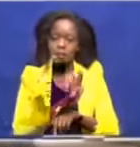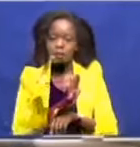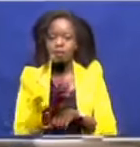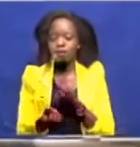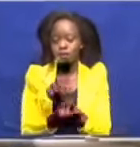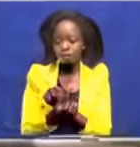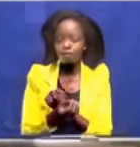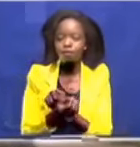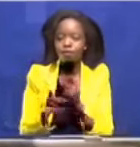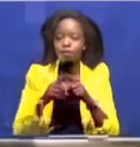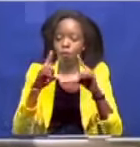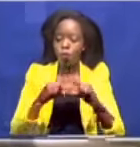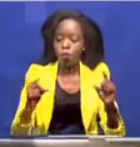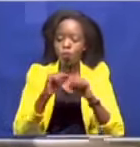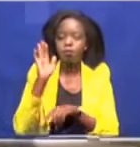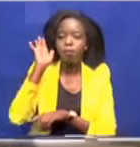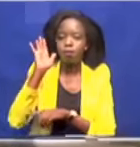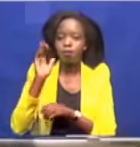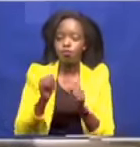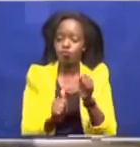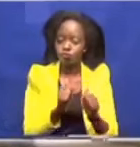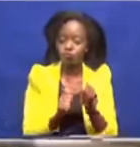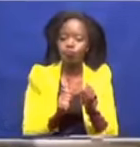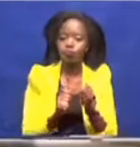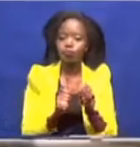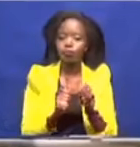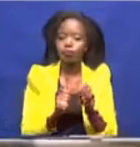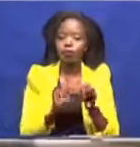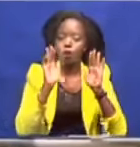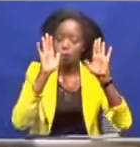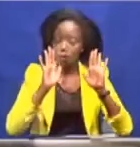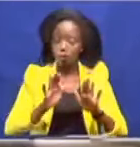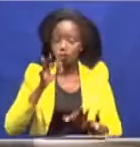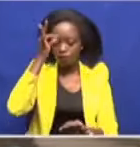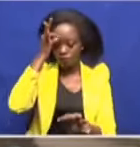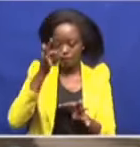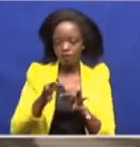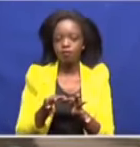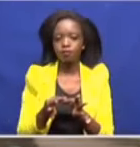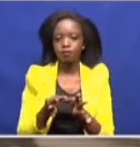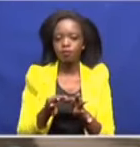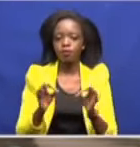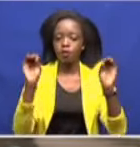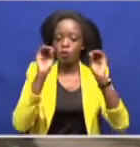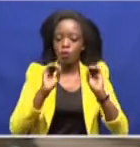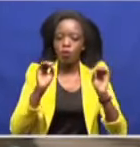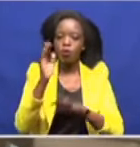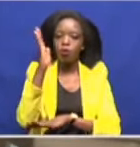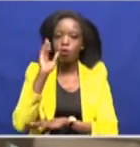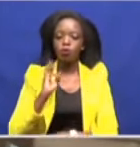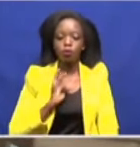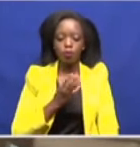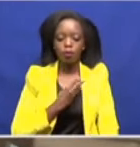yake ni kama neno lako ambalo ni msingi wa imani yetu. E Bwana,